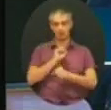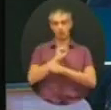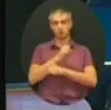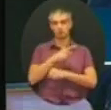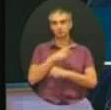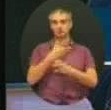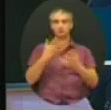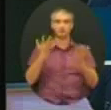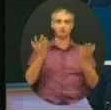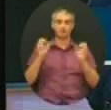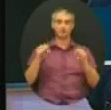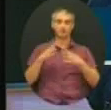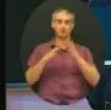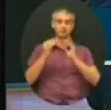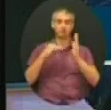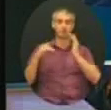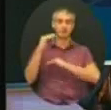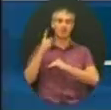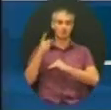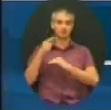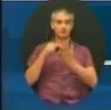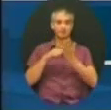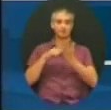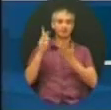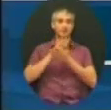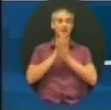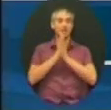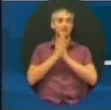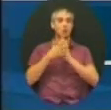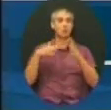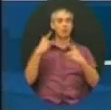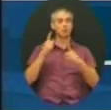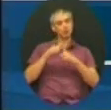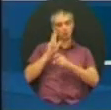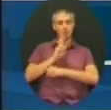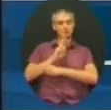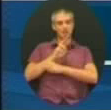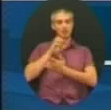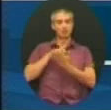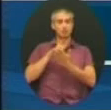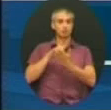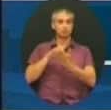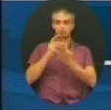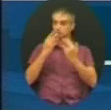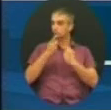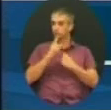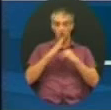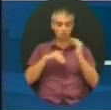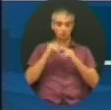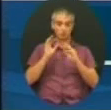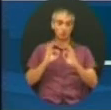האופוזיציה ונשיאת בית המשפט העליון, כי הם הפכו אותו להיות מגן ההתיישבות בשעה שהוא לא בונה